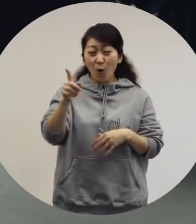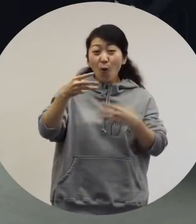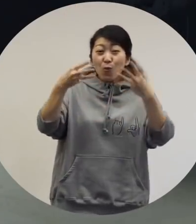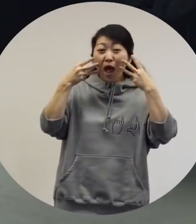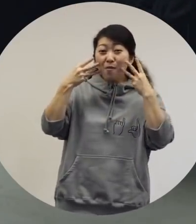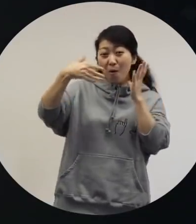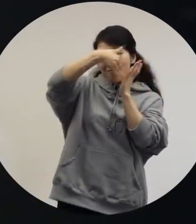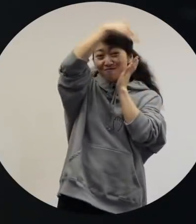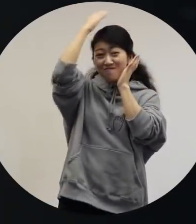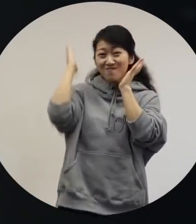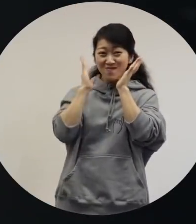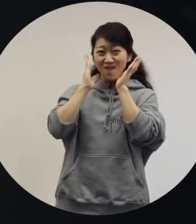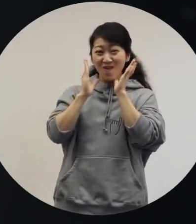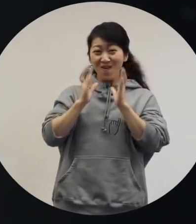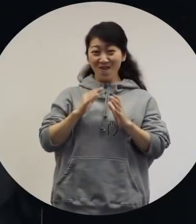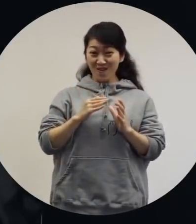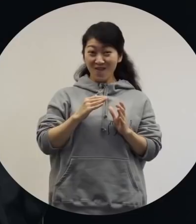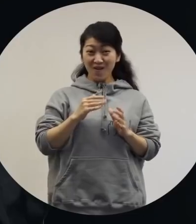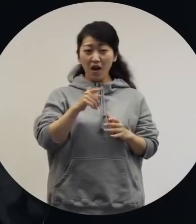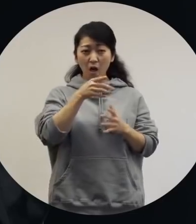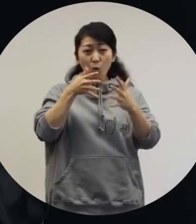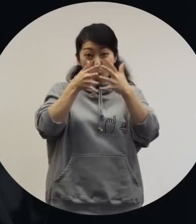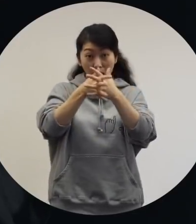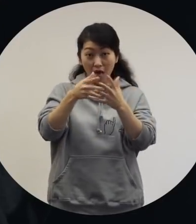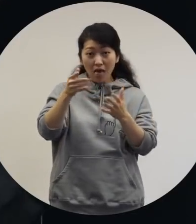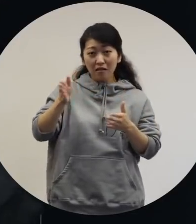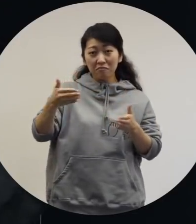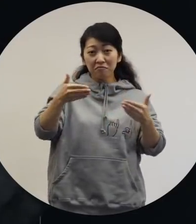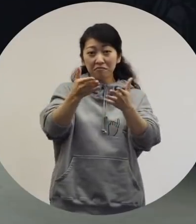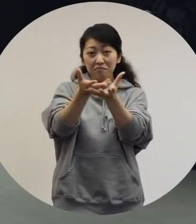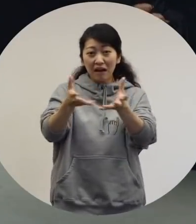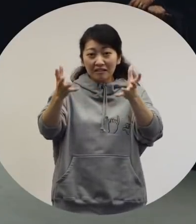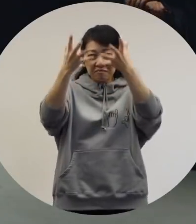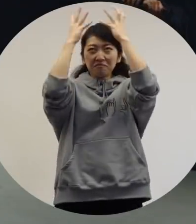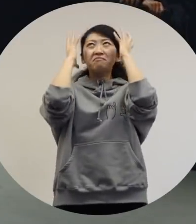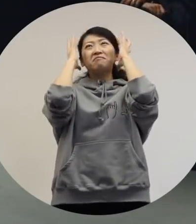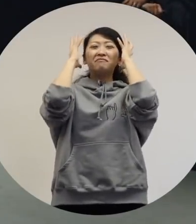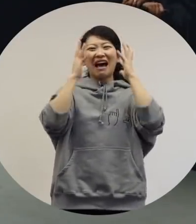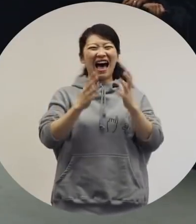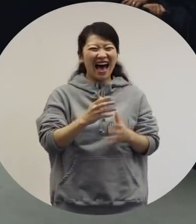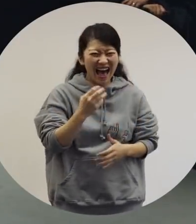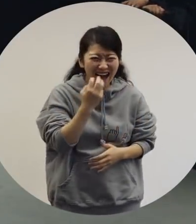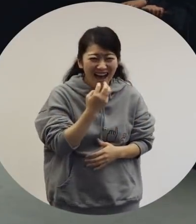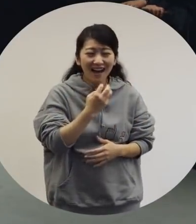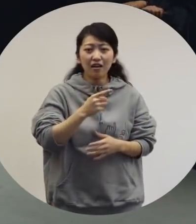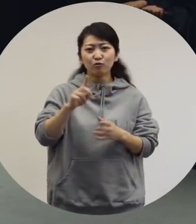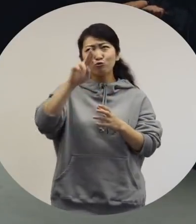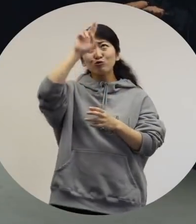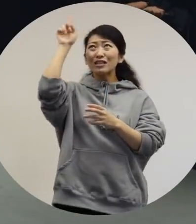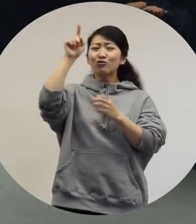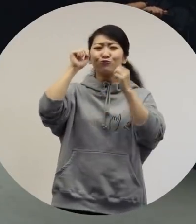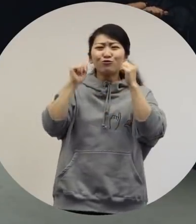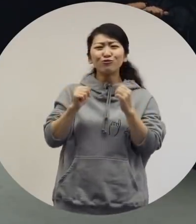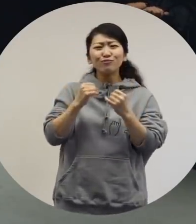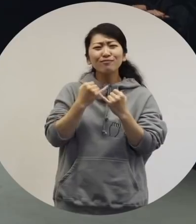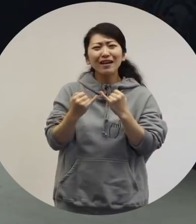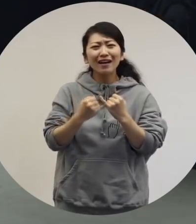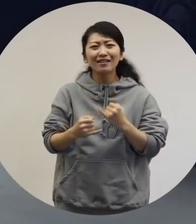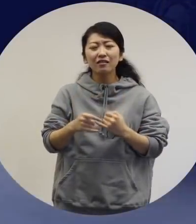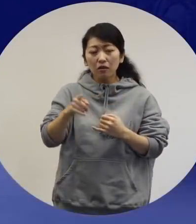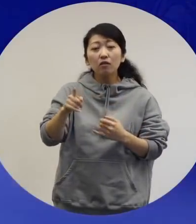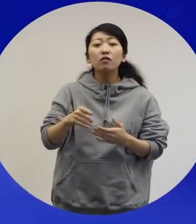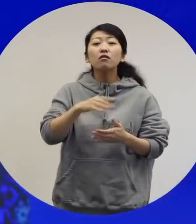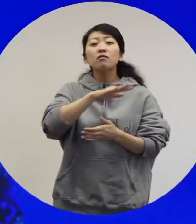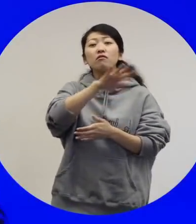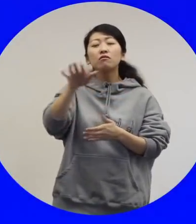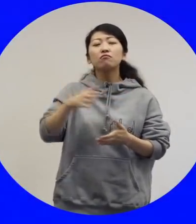の、まあ、ドラえもんの丸いやつみたいな、あれ透明だしね、金魚鉢かぶって歩く ね、宇宙にいるみたい。 でも他